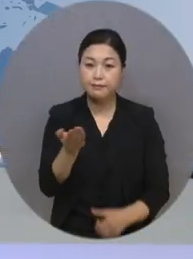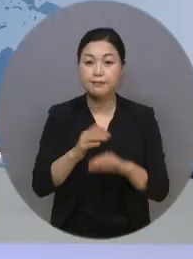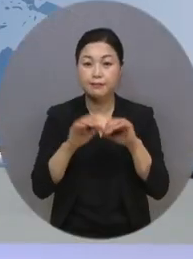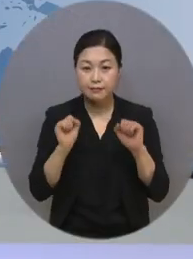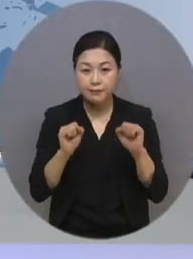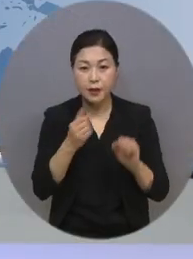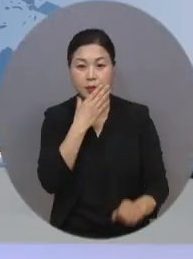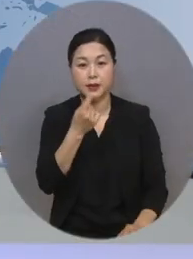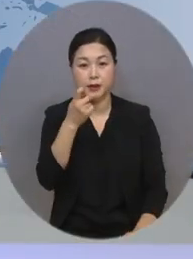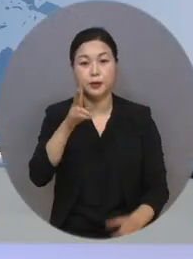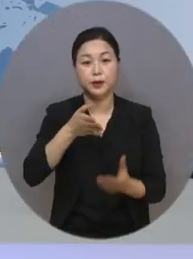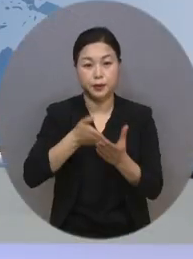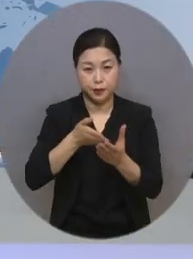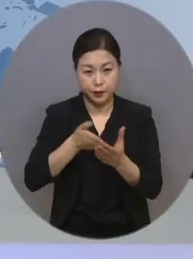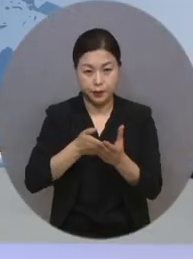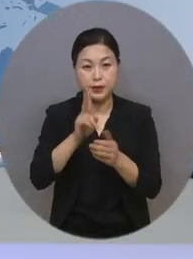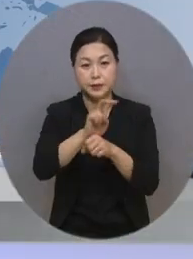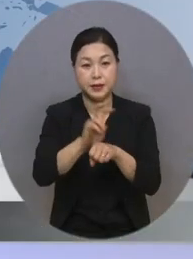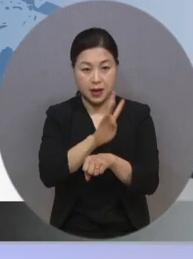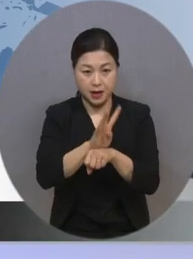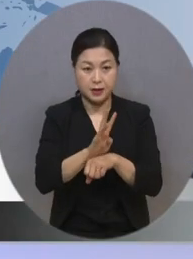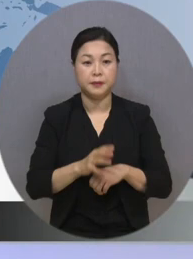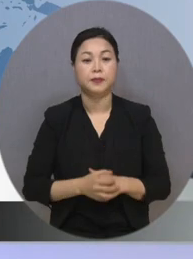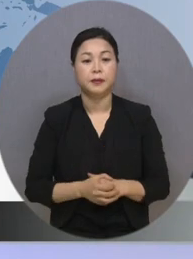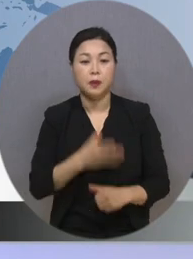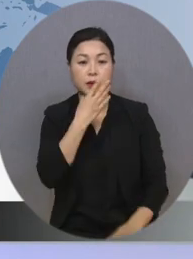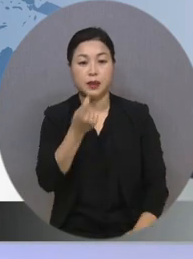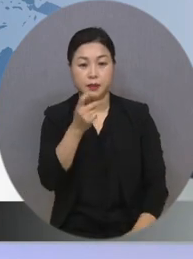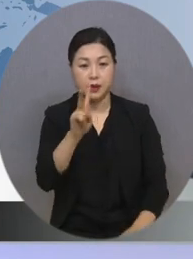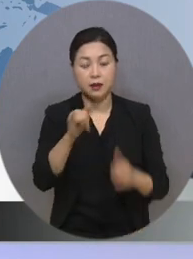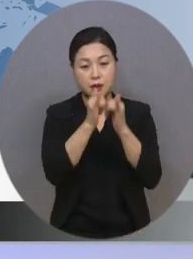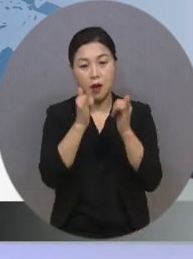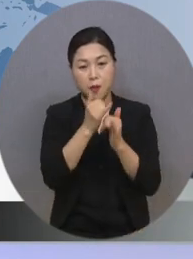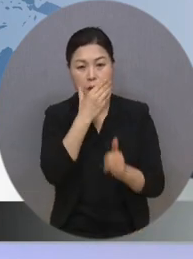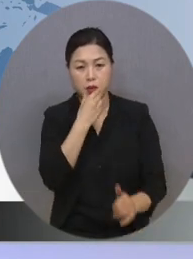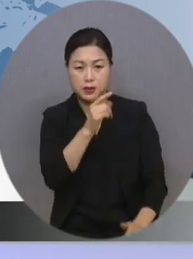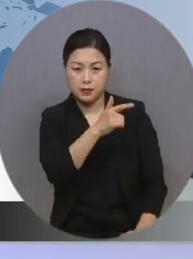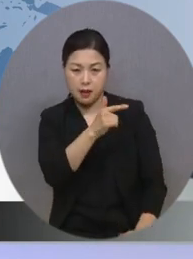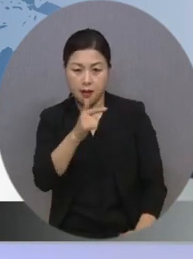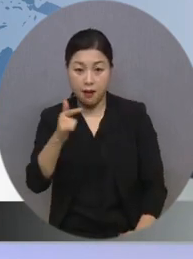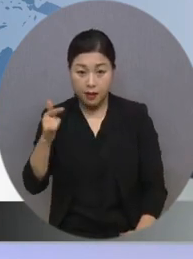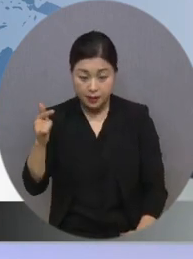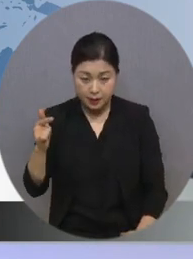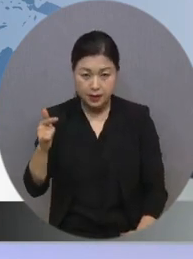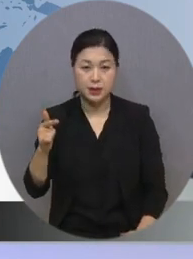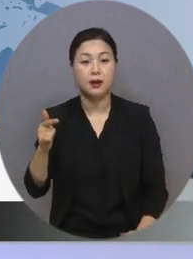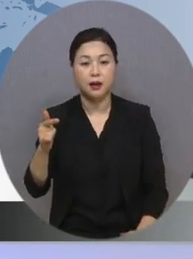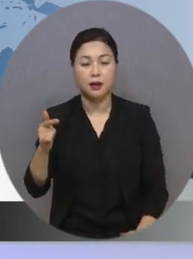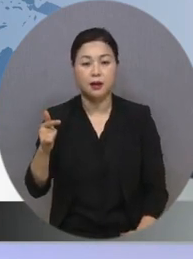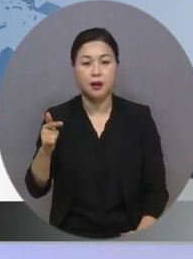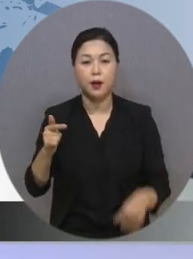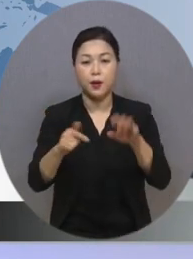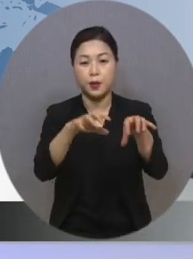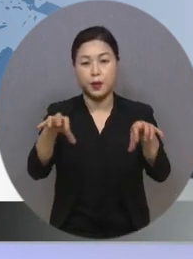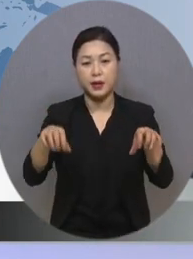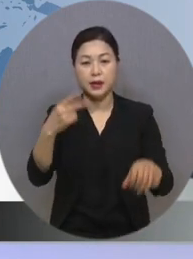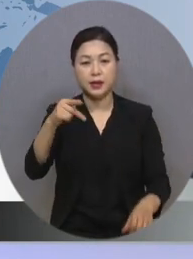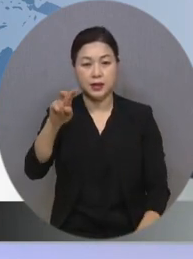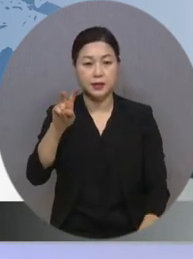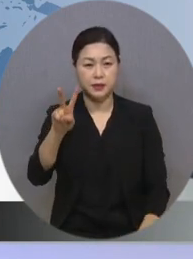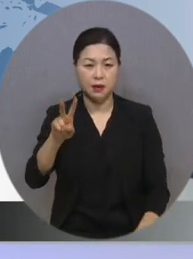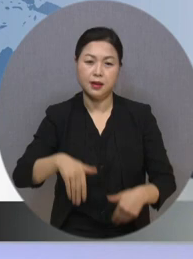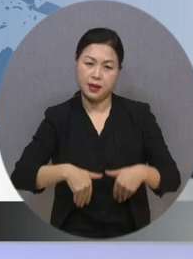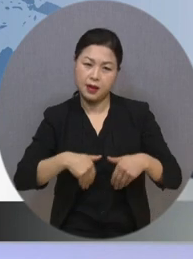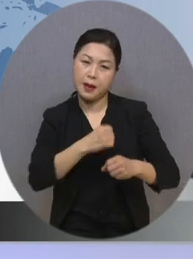안녕하십니까? 복지TV 뉴스 24입니다. 복지TV가 사회복지계를 비롯해 각계에서 2022년을 따뜻하게